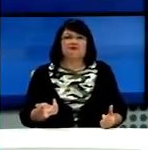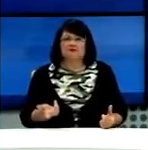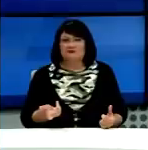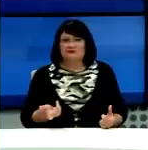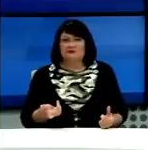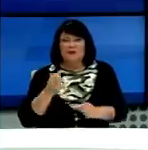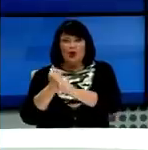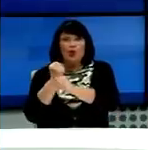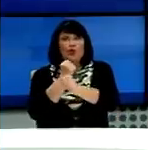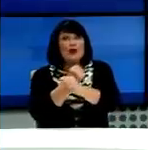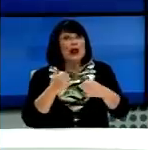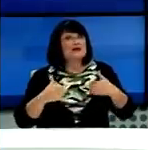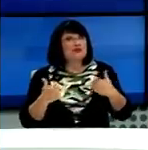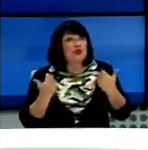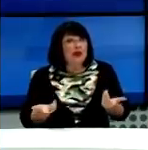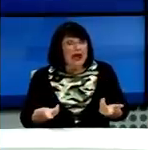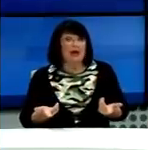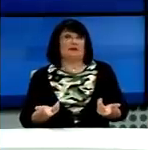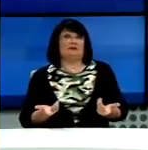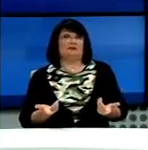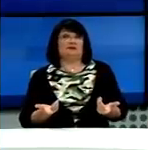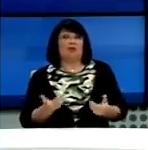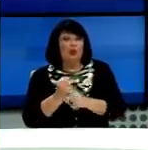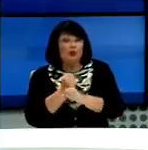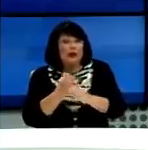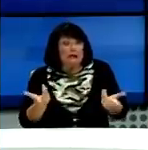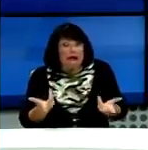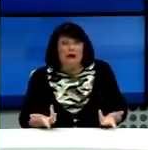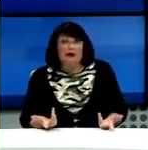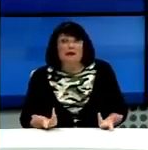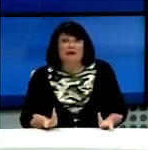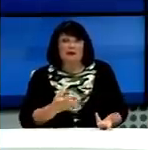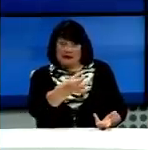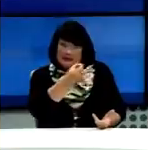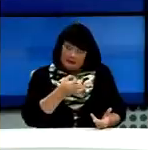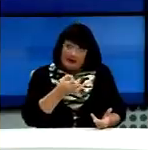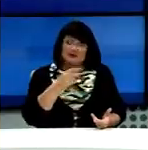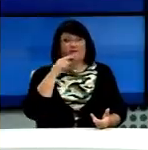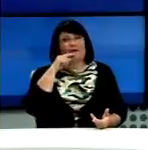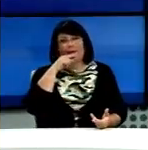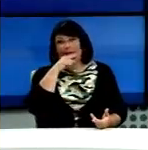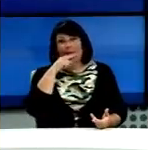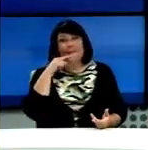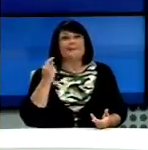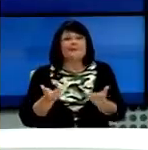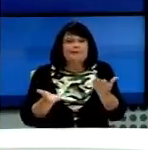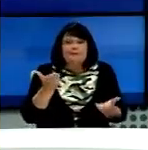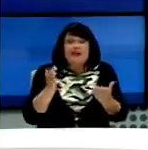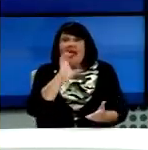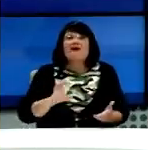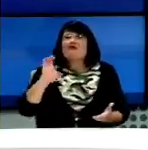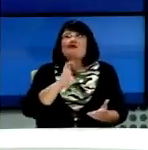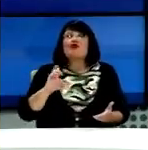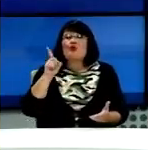για τις δουλειές των νεότερων μελών της οικογένειας, διότι αναφερθήκατε σε σύγκριση με την